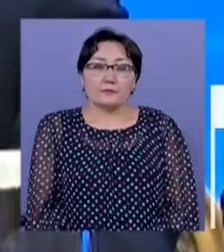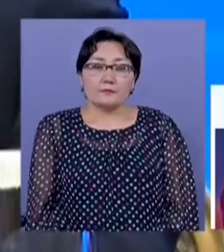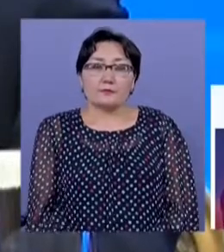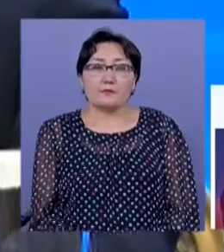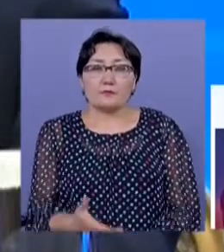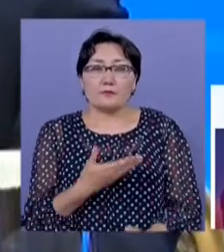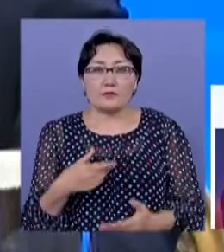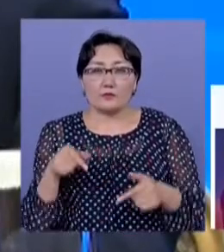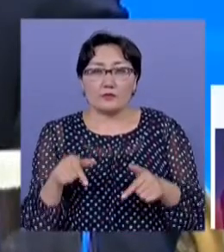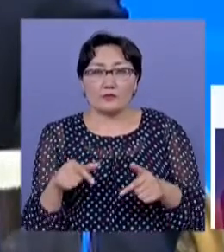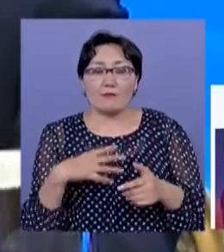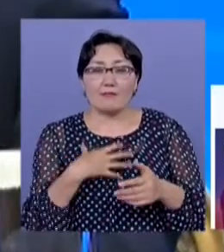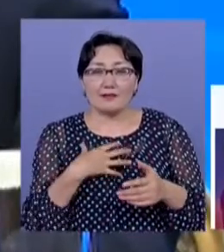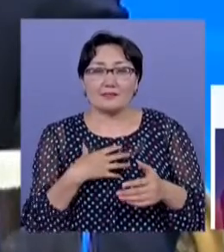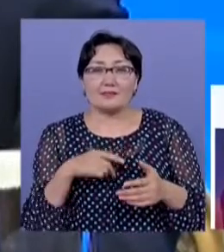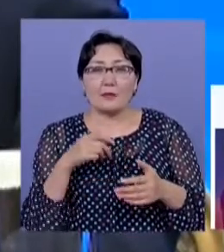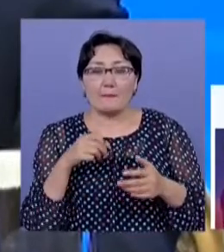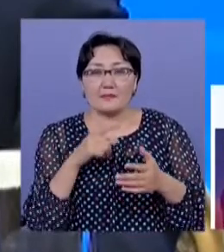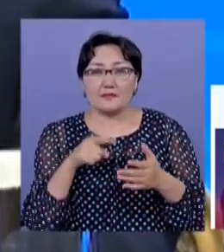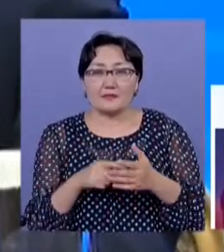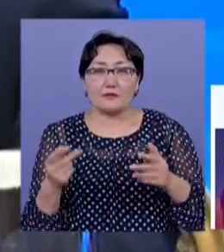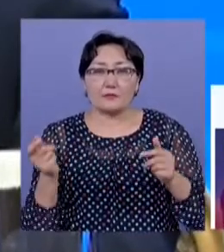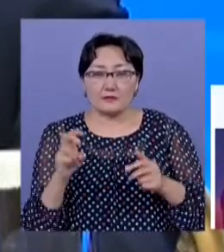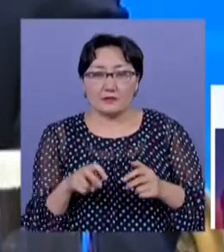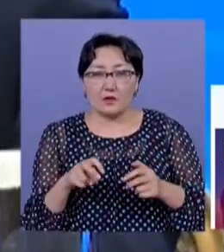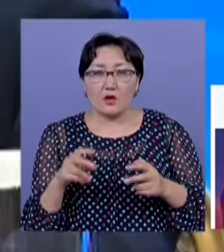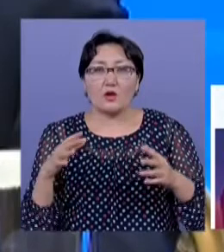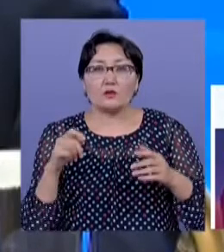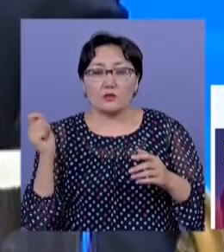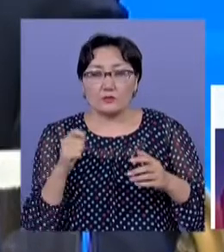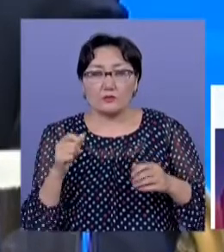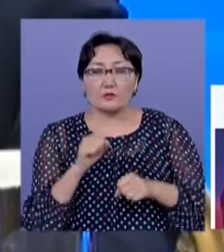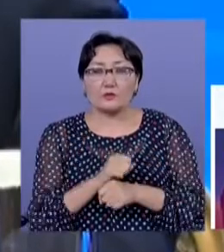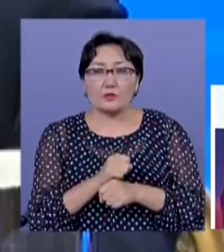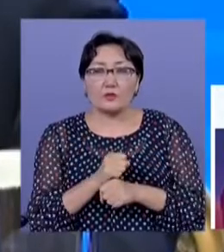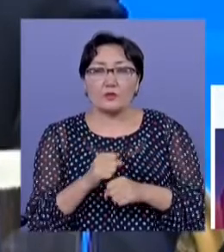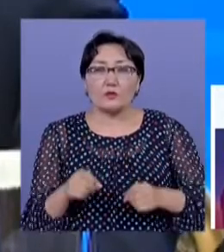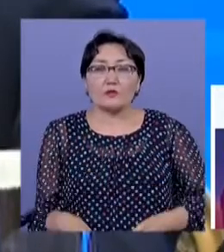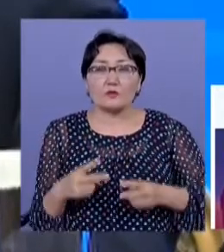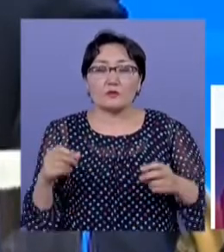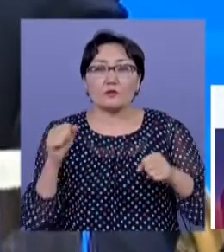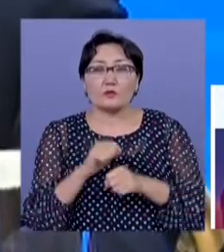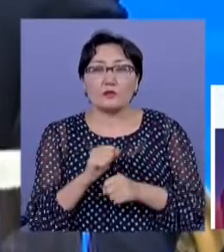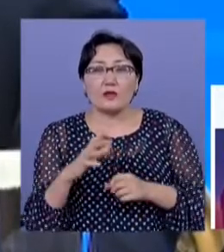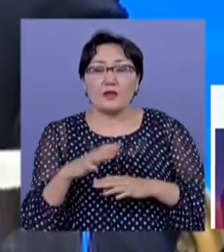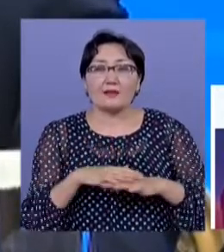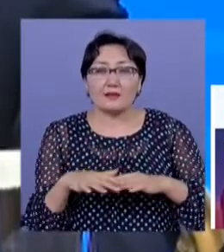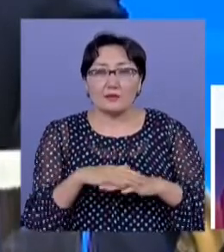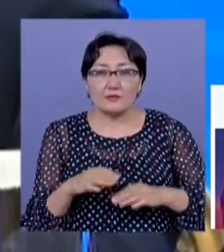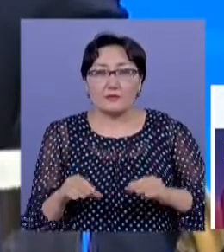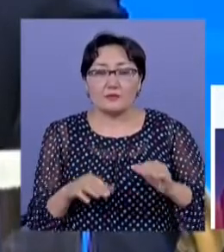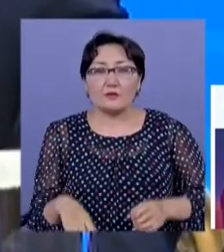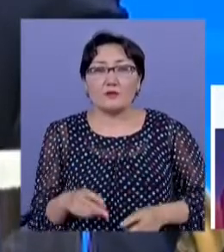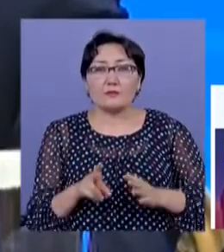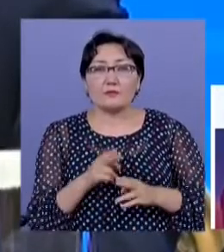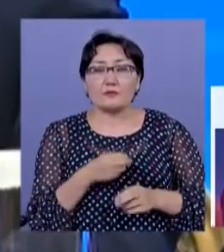Біз мұнда маңызды миссиямен келдік. Бұл соғысты тоқтату, қылмысты тоқтату, халқымыздың қауіпсіздігін қамтамасыз ету, Идлибтегі бауырларымыздың